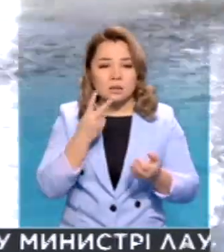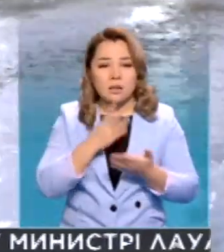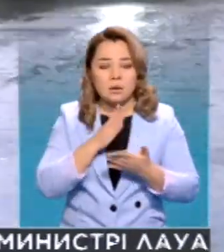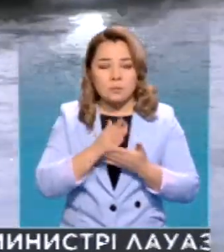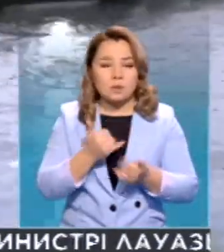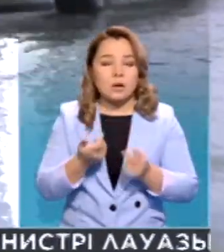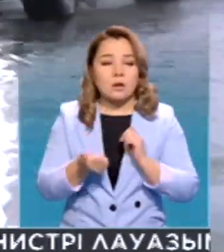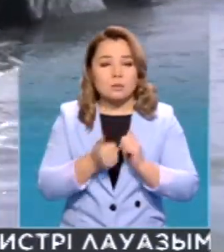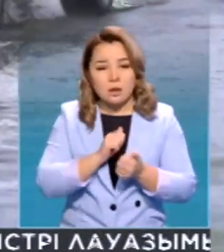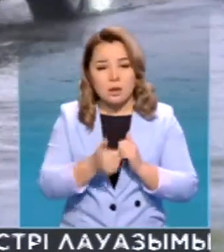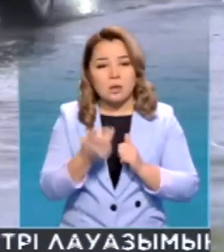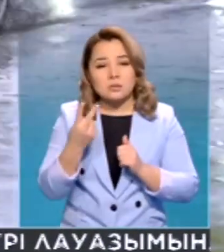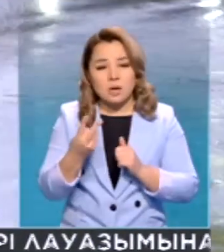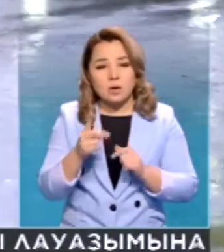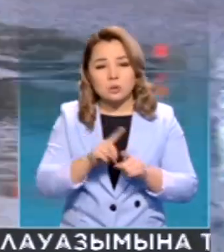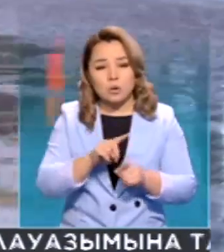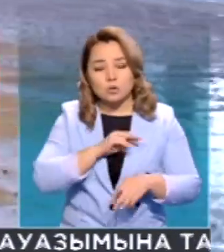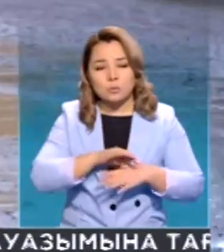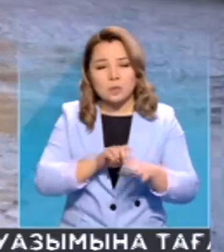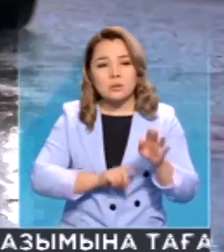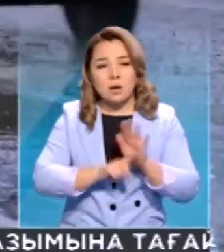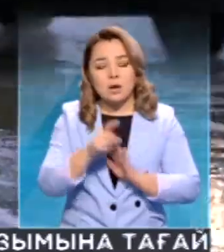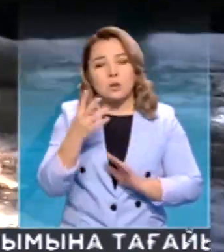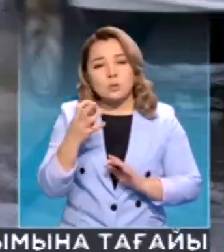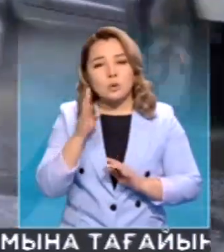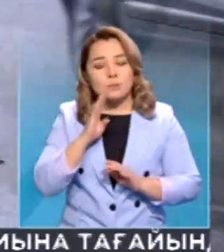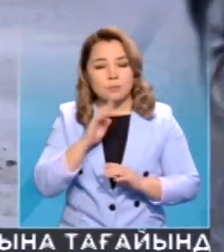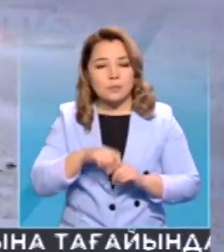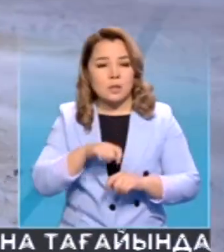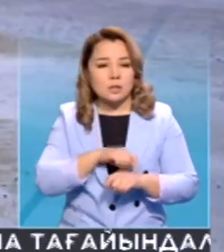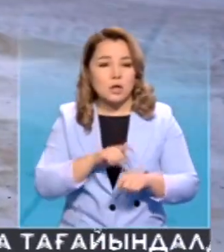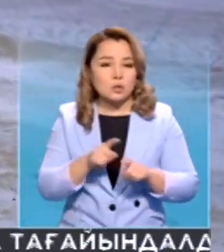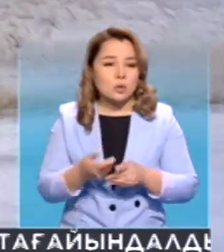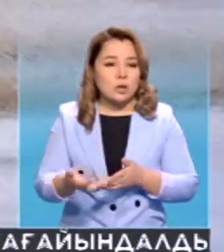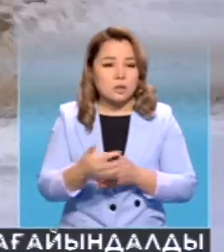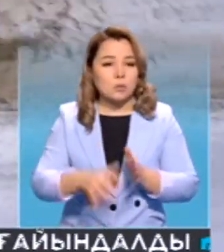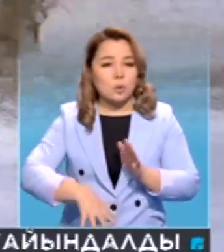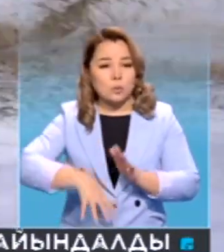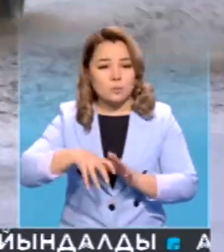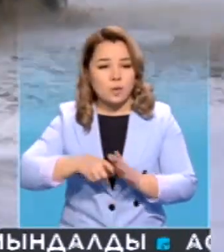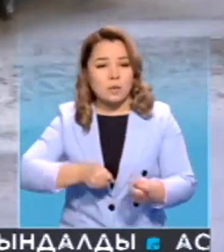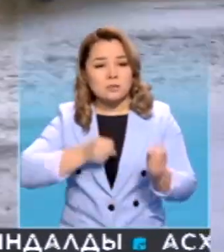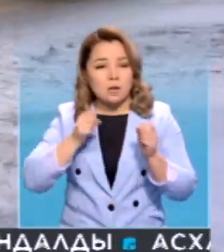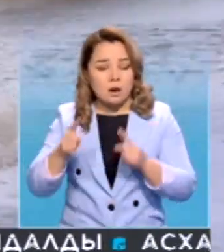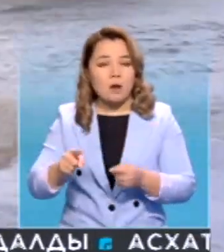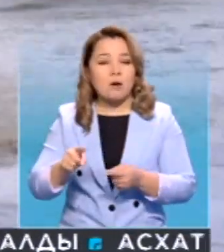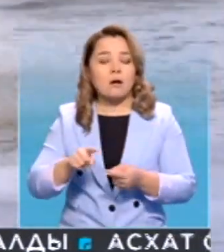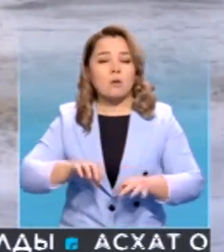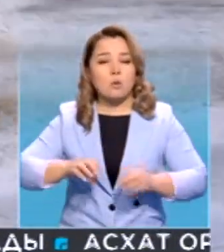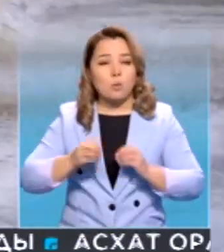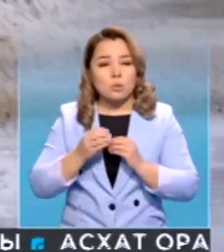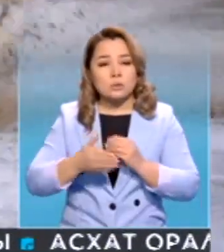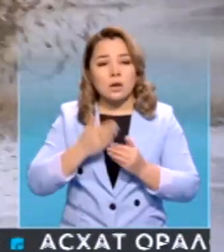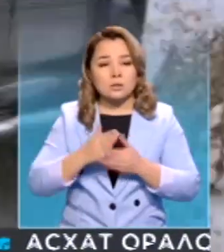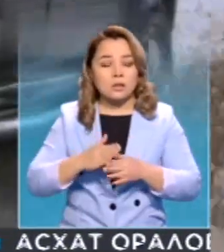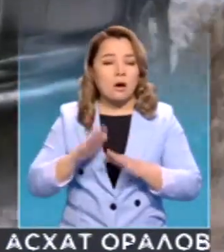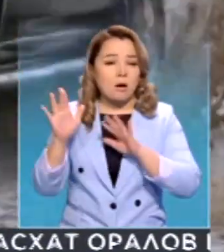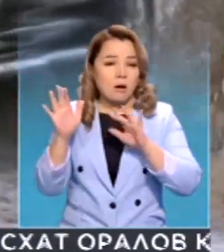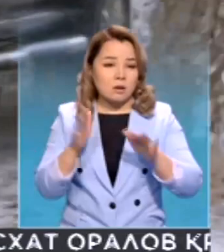жұмысқа кірісті. Соңғы күндері көшеден 400 текше метр су сорылып, ондаған көлік қар шығарылды. Қазір 300-ден